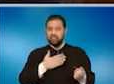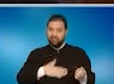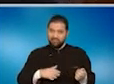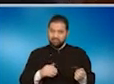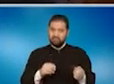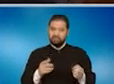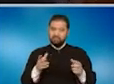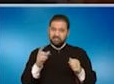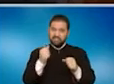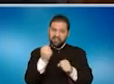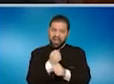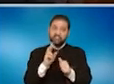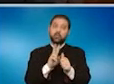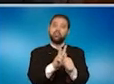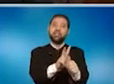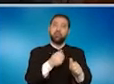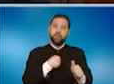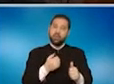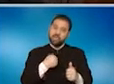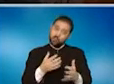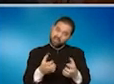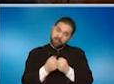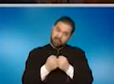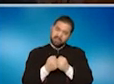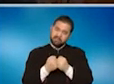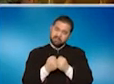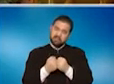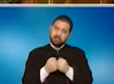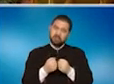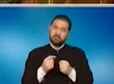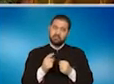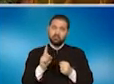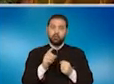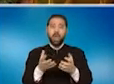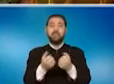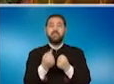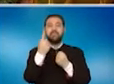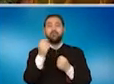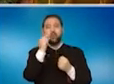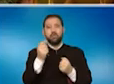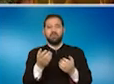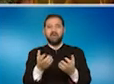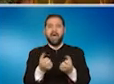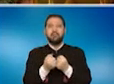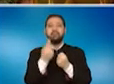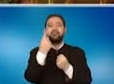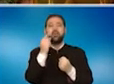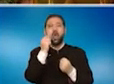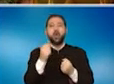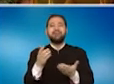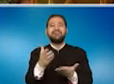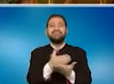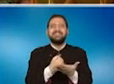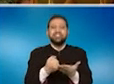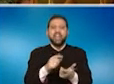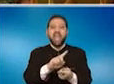voiești chiar să-mi urmez, eu te primesc. N-a mai primit un om. A primit un om schimbat. A primit un om